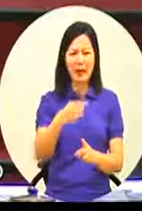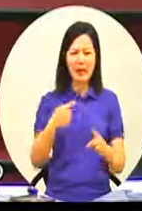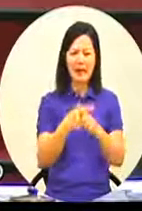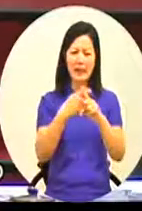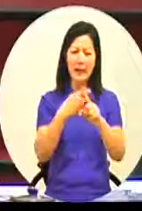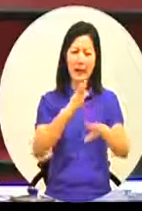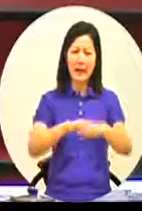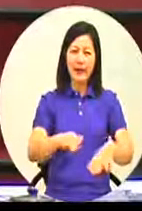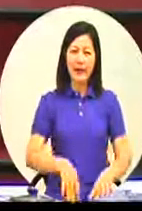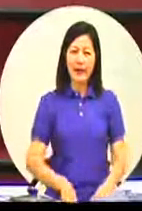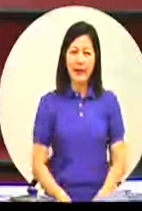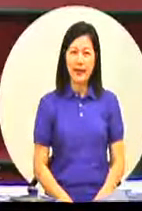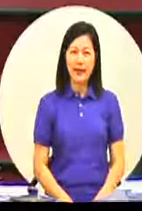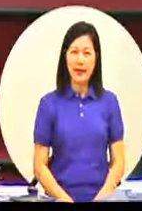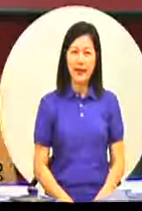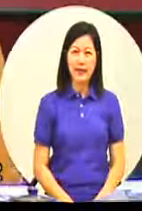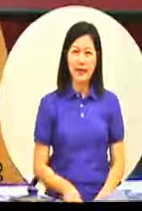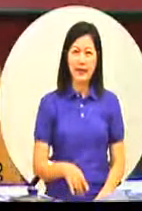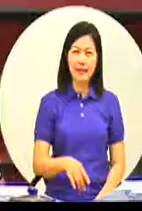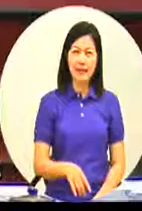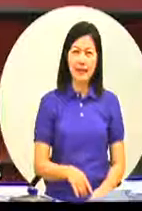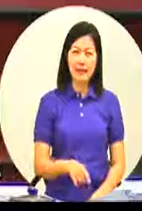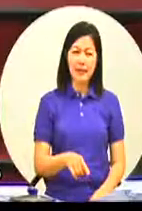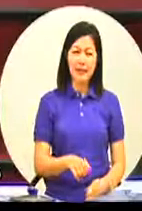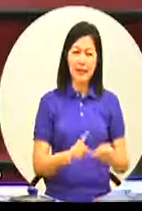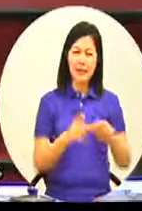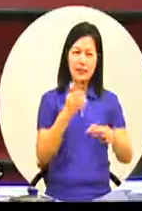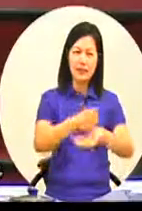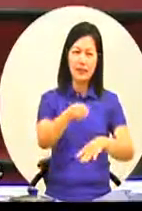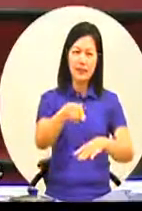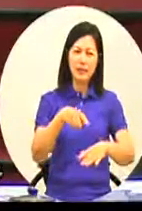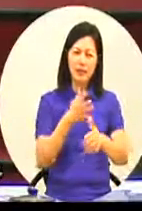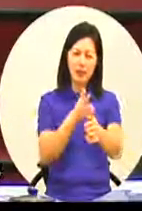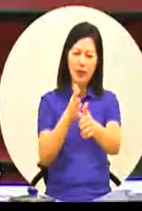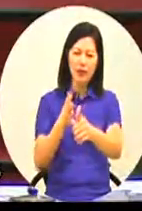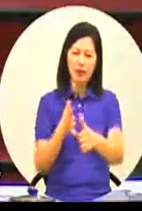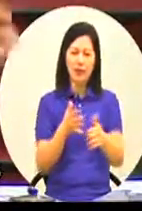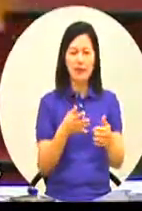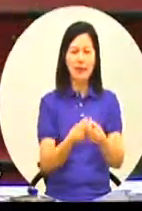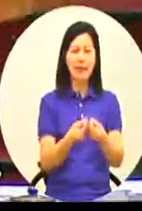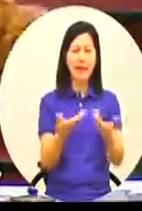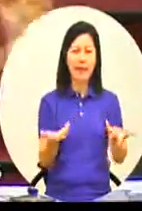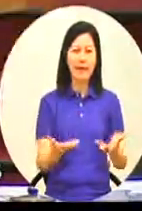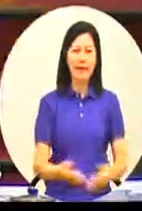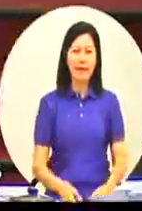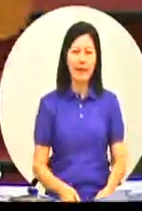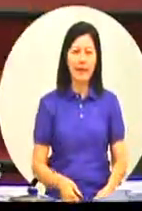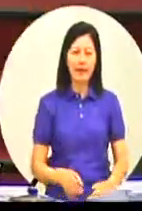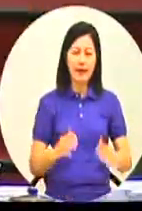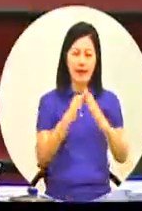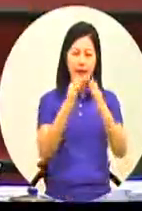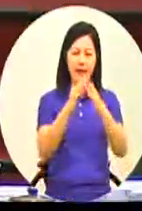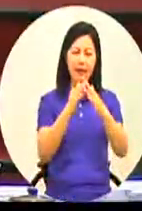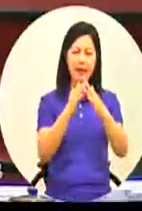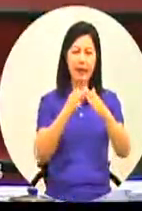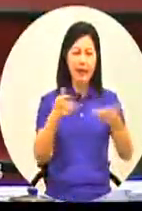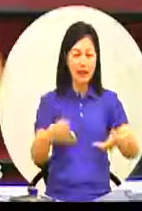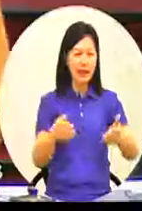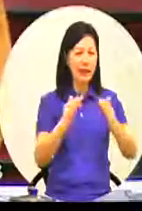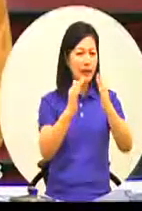你咧讲听，迄是不是？你咧说话，主席人，安尼说，我是要问位多 一个。那个曾议员报告啊。 你违章的，你在听，我问看违